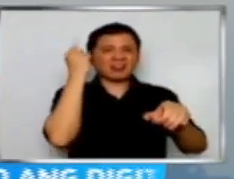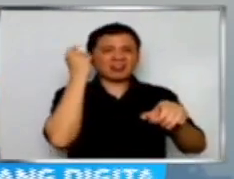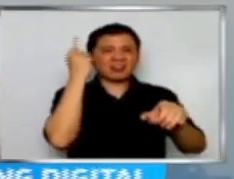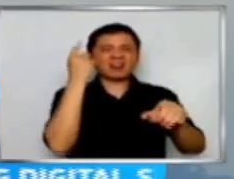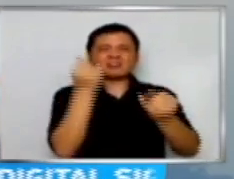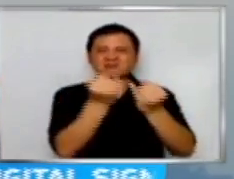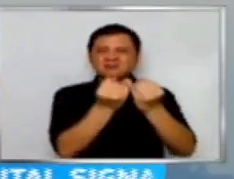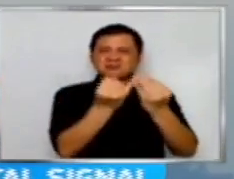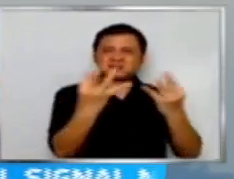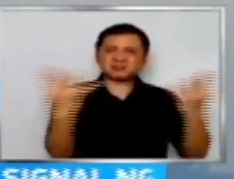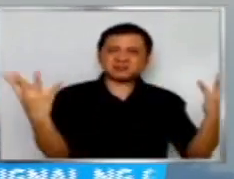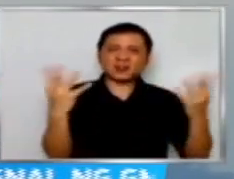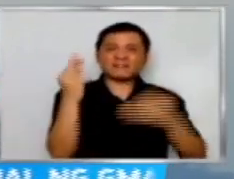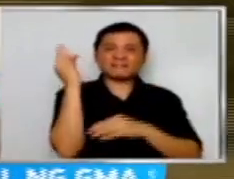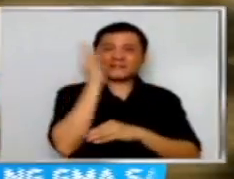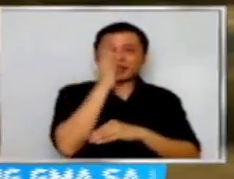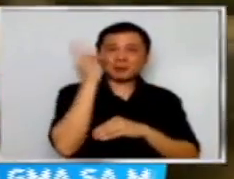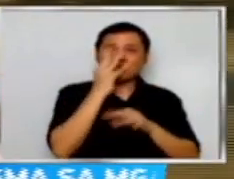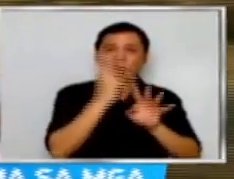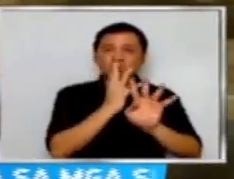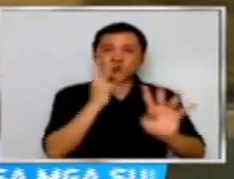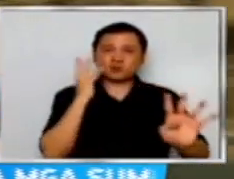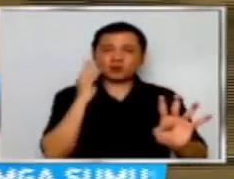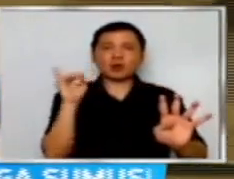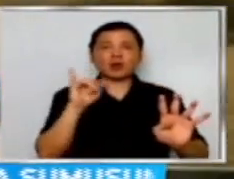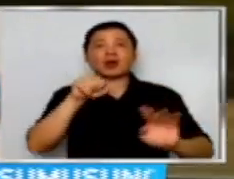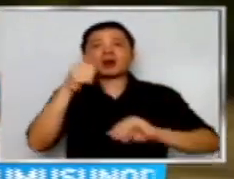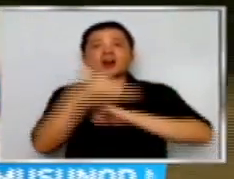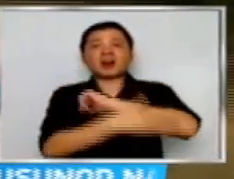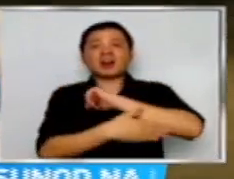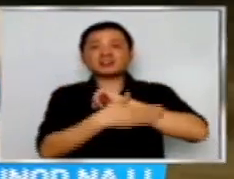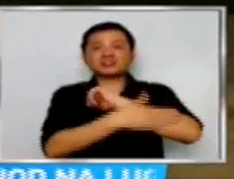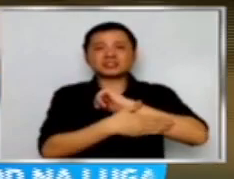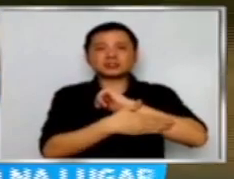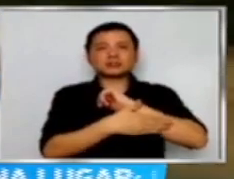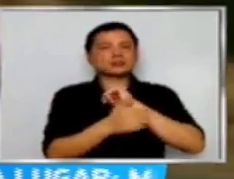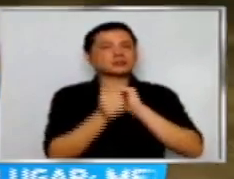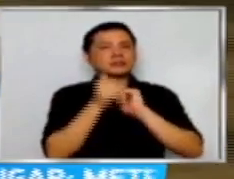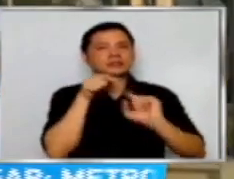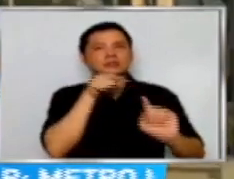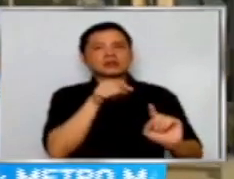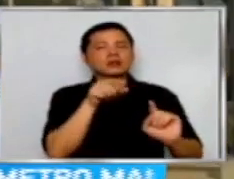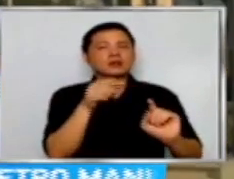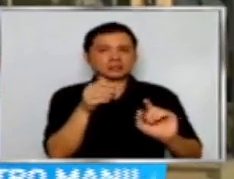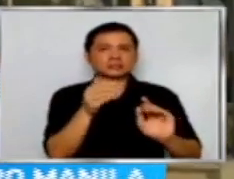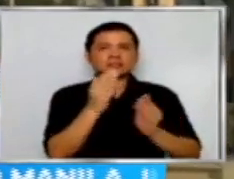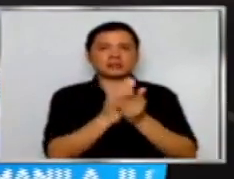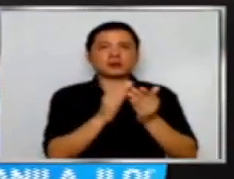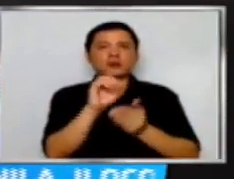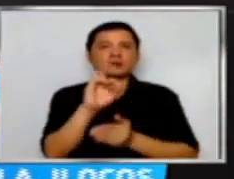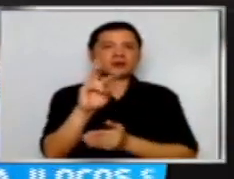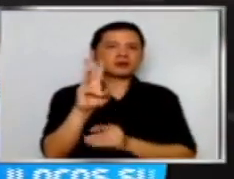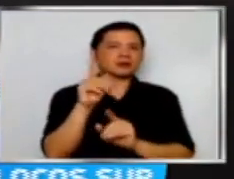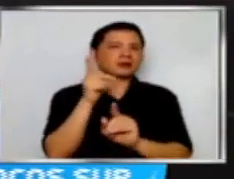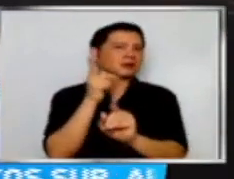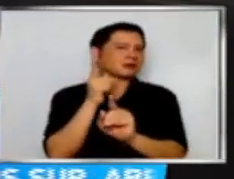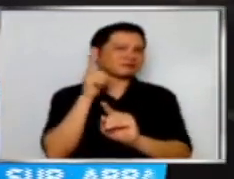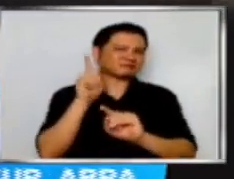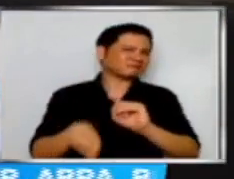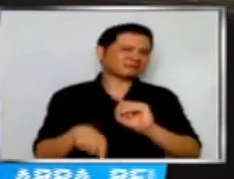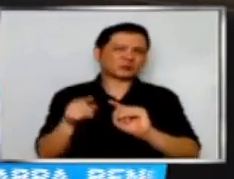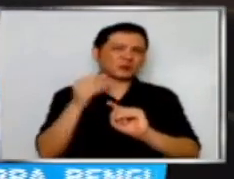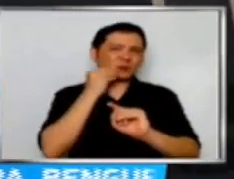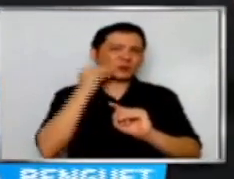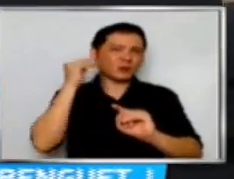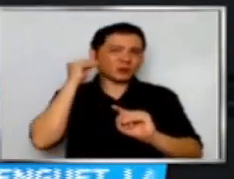at iba pang bansa na kasama sa travel restrictions hindi makauwi ang mga OFW. Ang kaso, bayad na rin ang kanilang